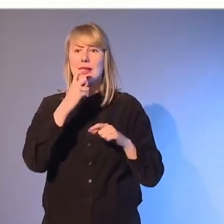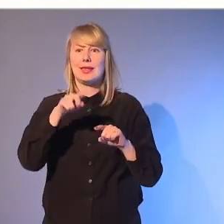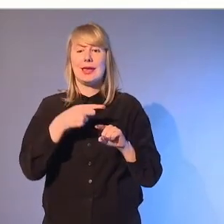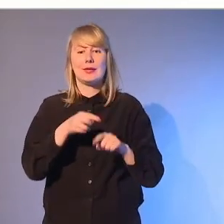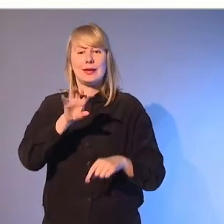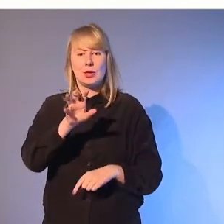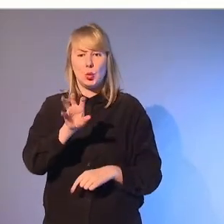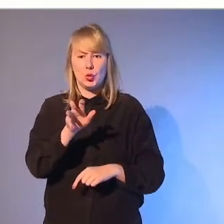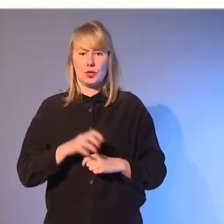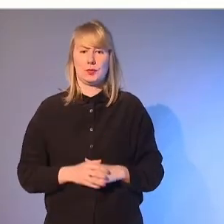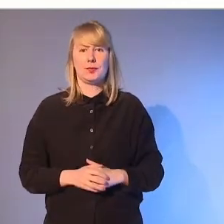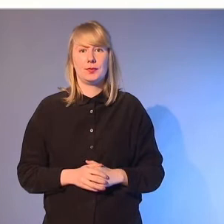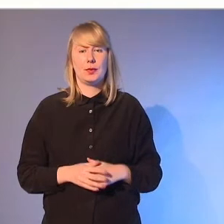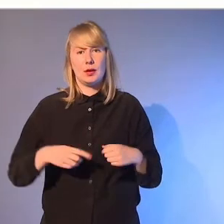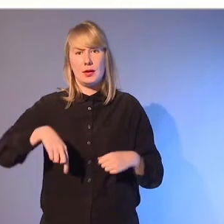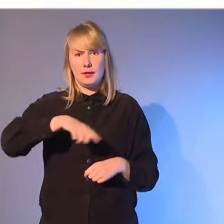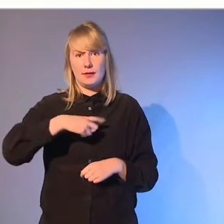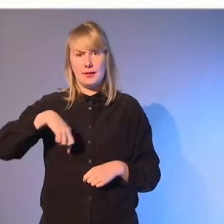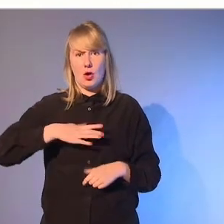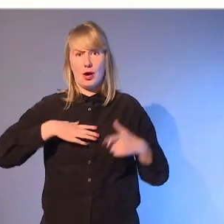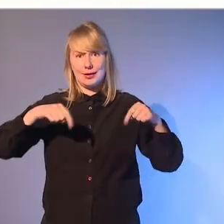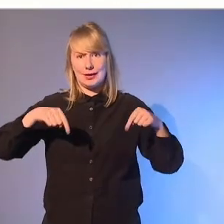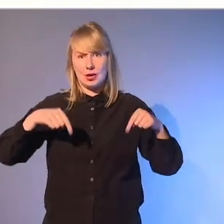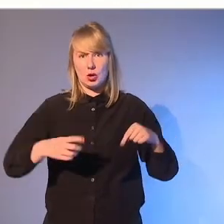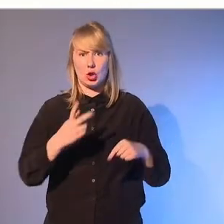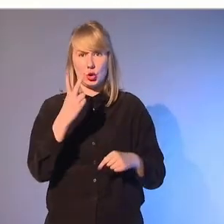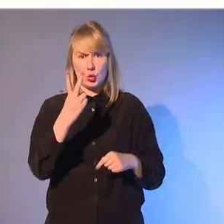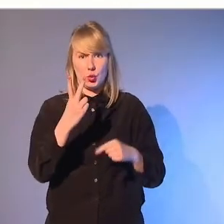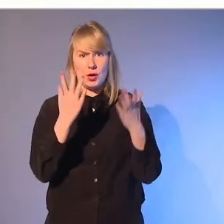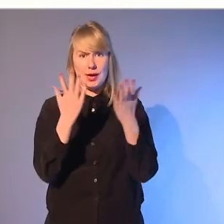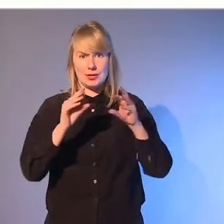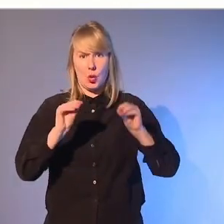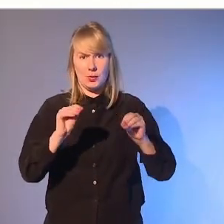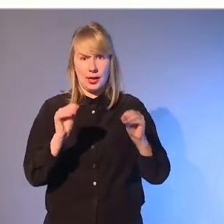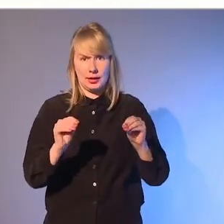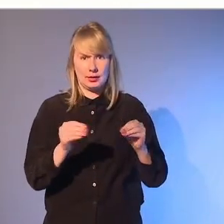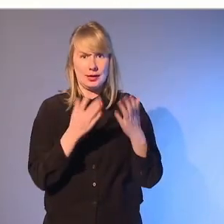ikona. Slik at vi har i dag to leseopplæringer. Vi har den